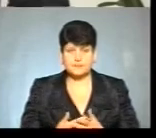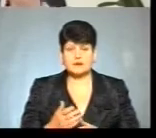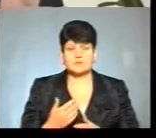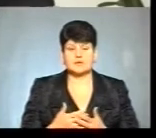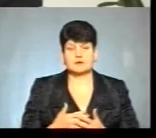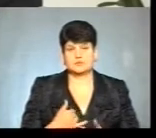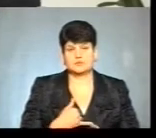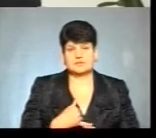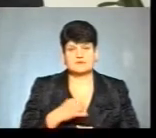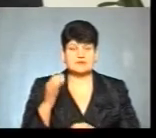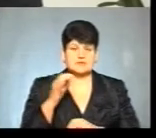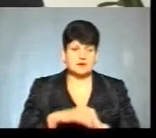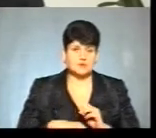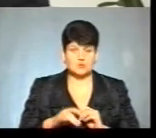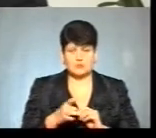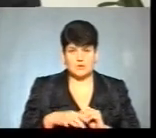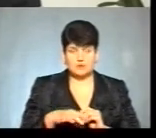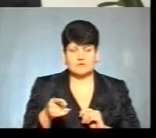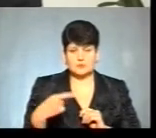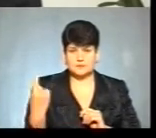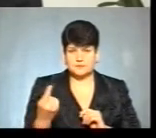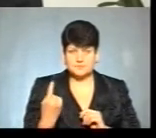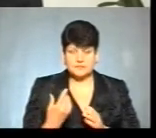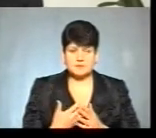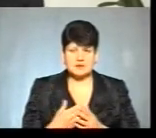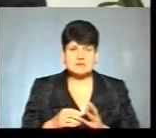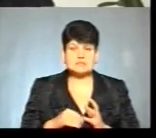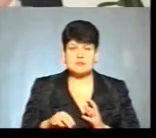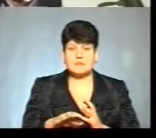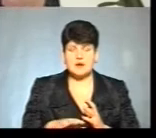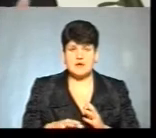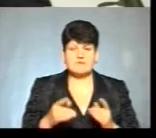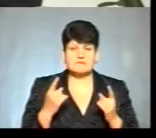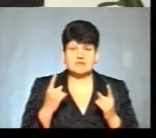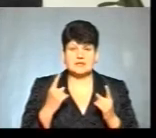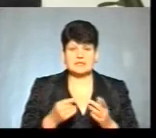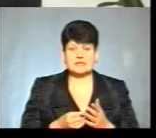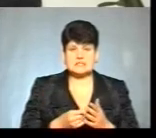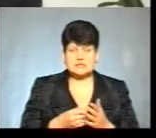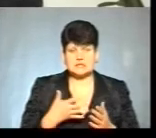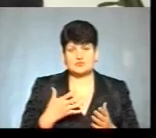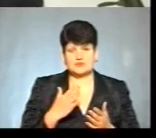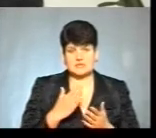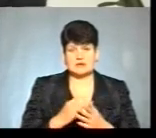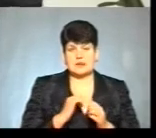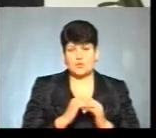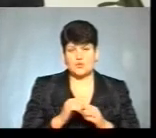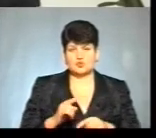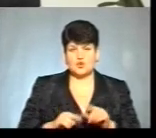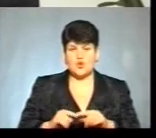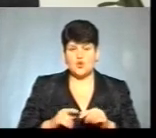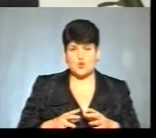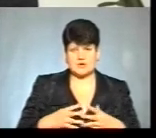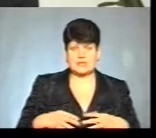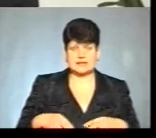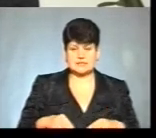нас на захід, в західному регіону, у нас на Тернопільщині, я рахую, що земля великою є цінністю для кожної родини, для кожної